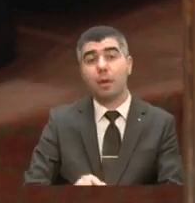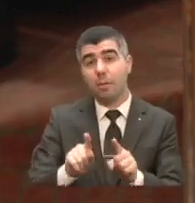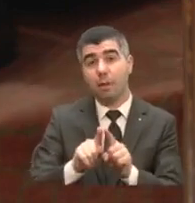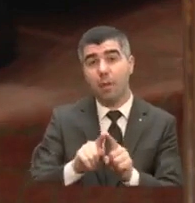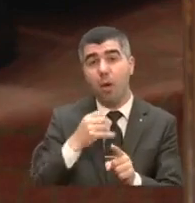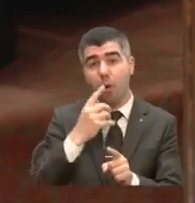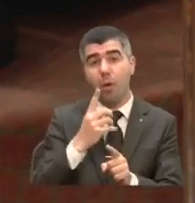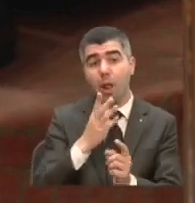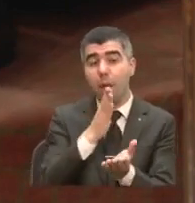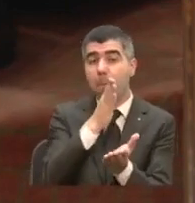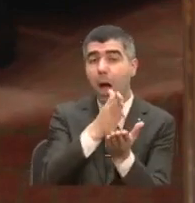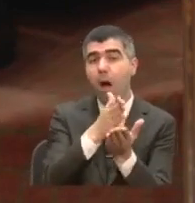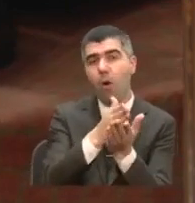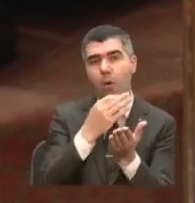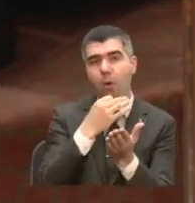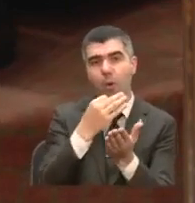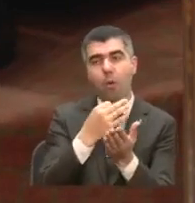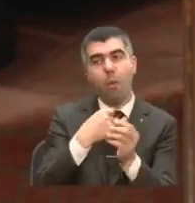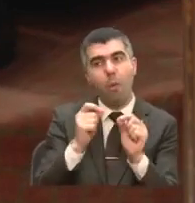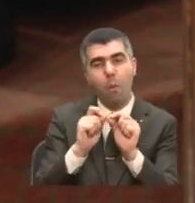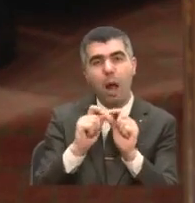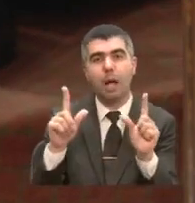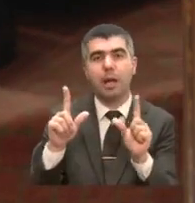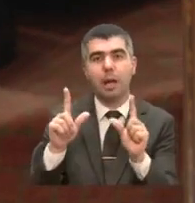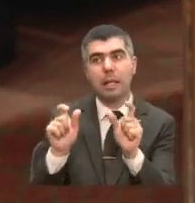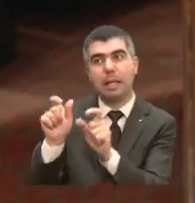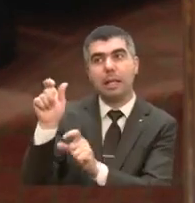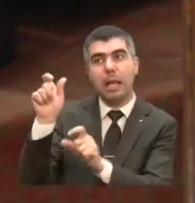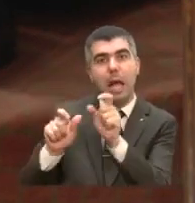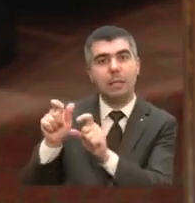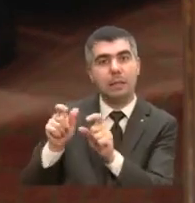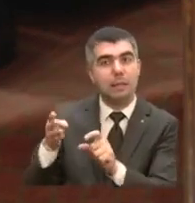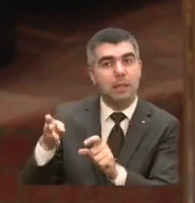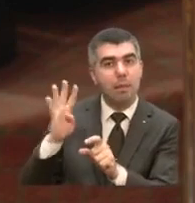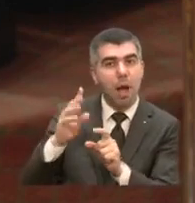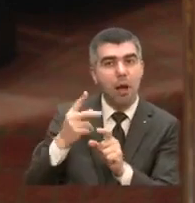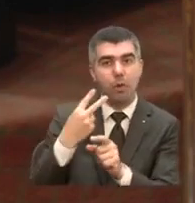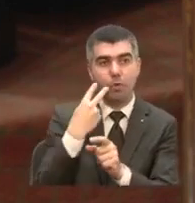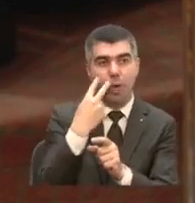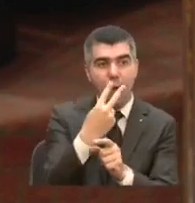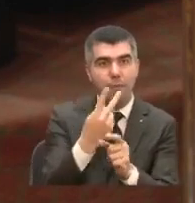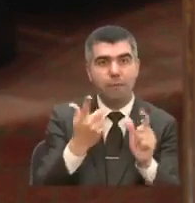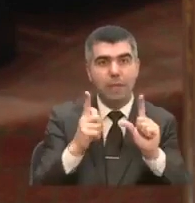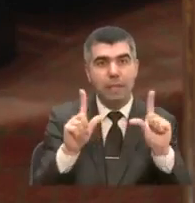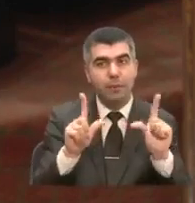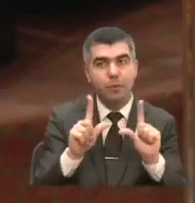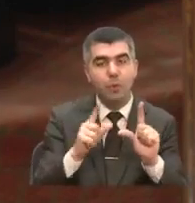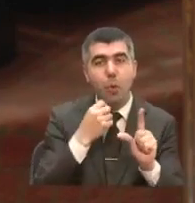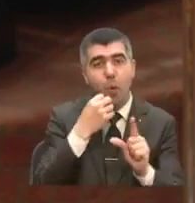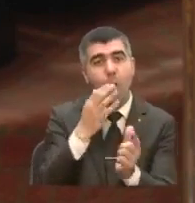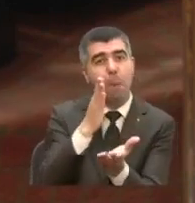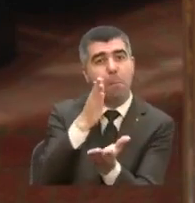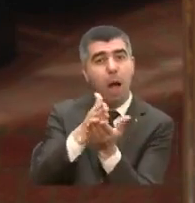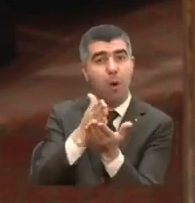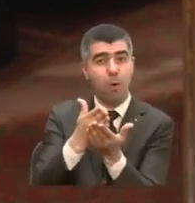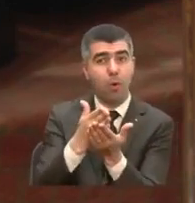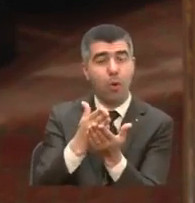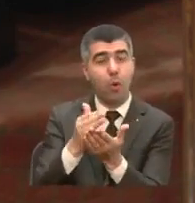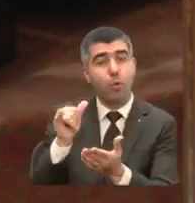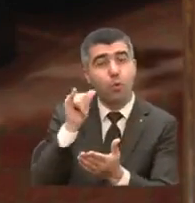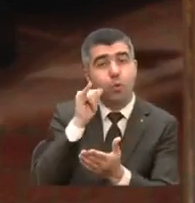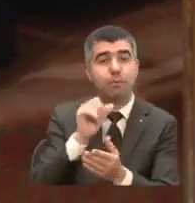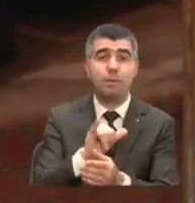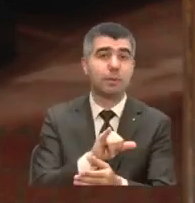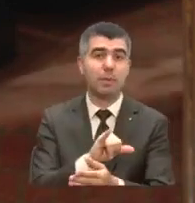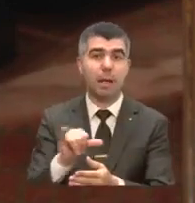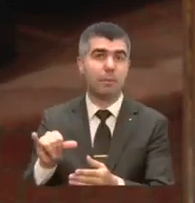مع المواطنين ونقولوا هناك برمجة مشروع تنبني على دراسات. لا يمكن تجاوز الدراسه، راه